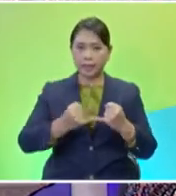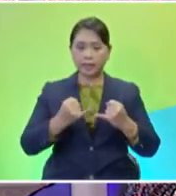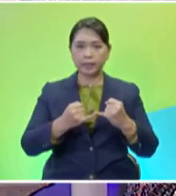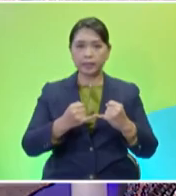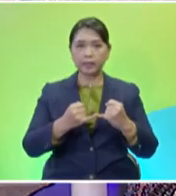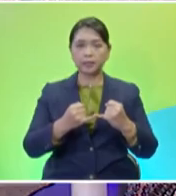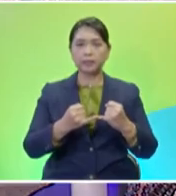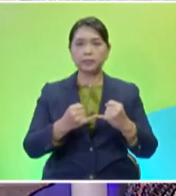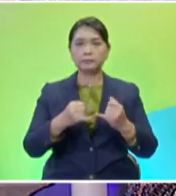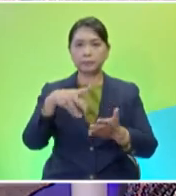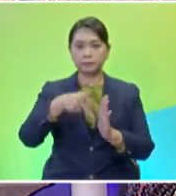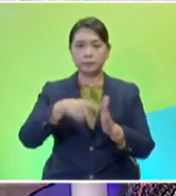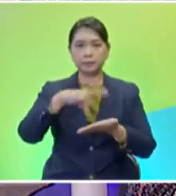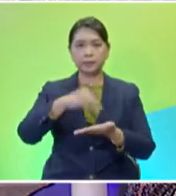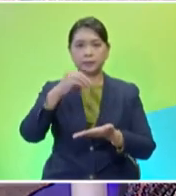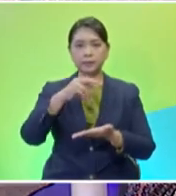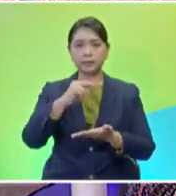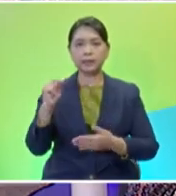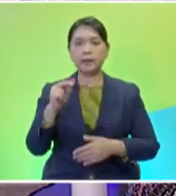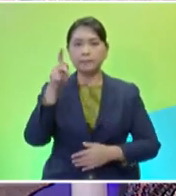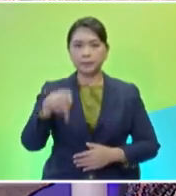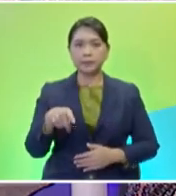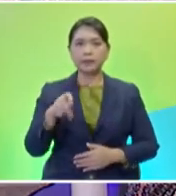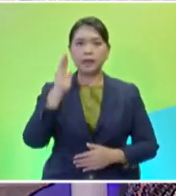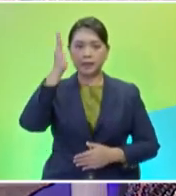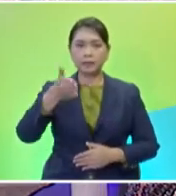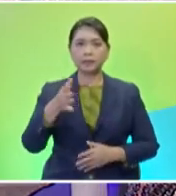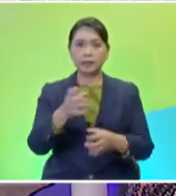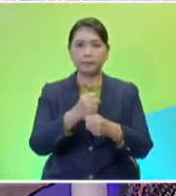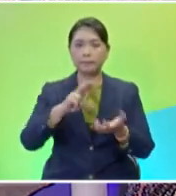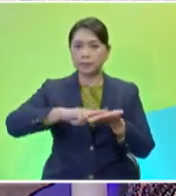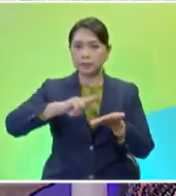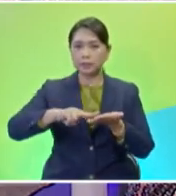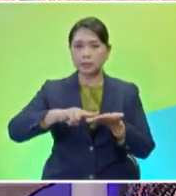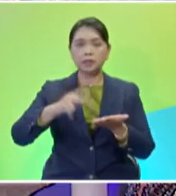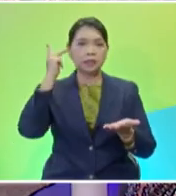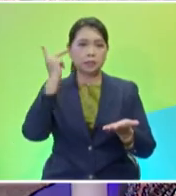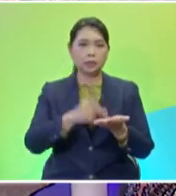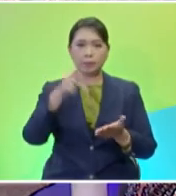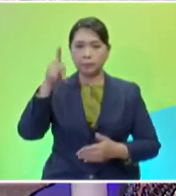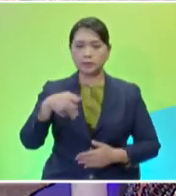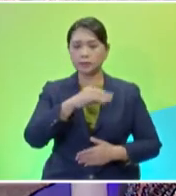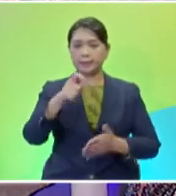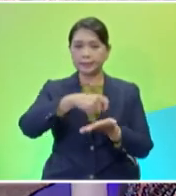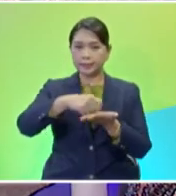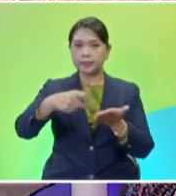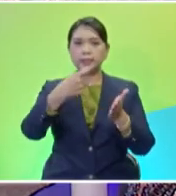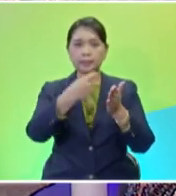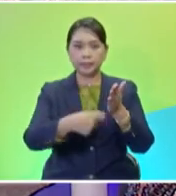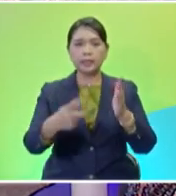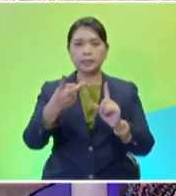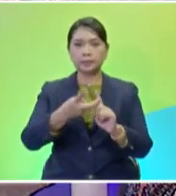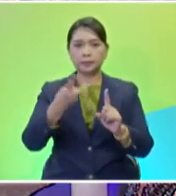murid-murid atau pesan Siapa saja yang menonton pasti akan dapat membaca mengenal pasti dan menyatakan nilai daripada